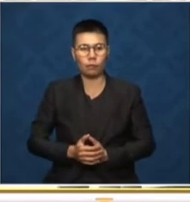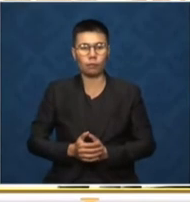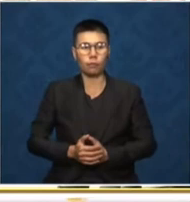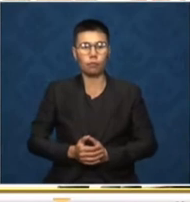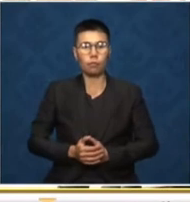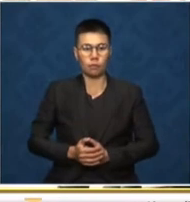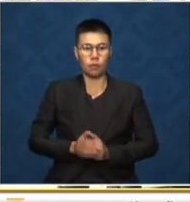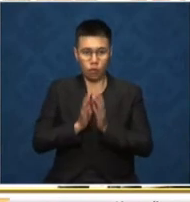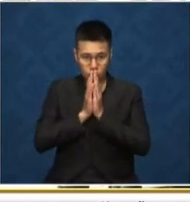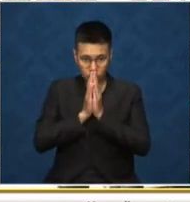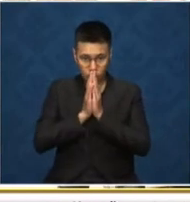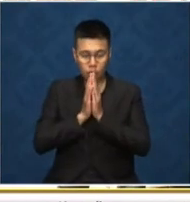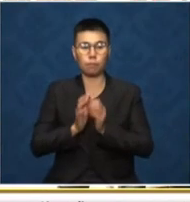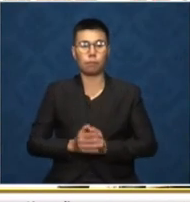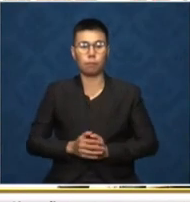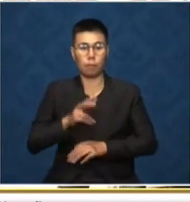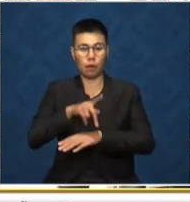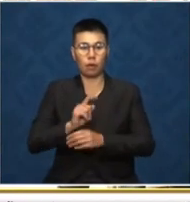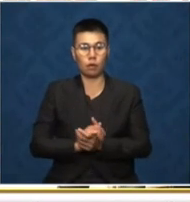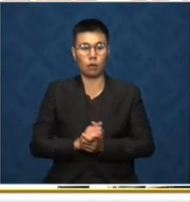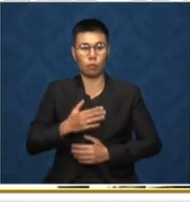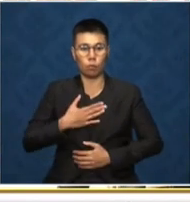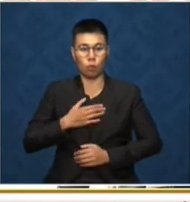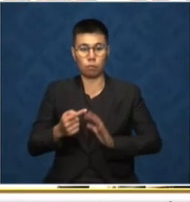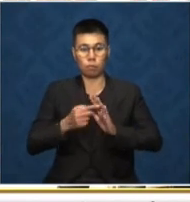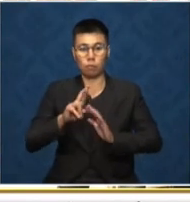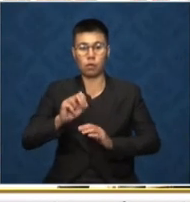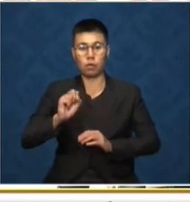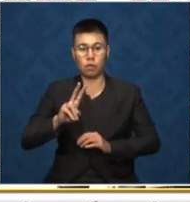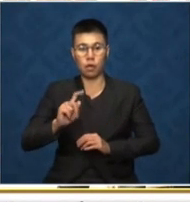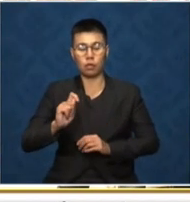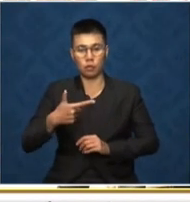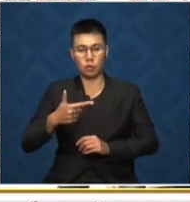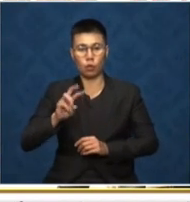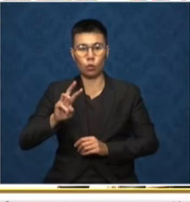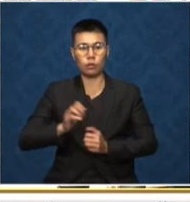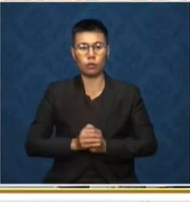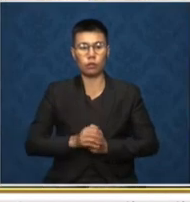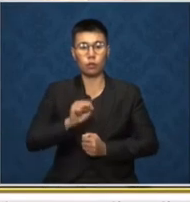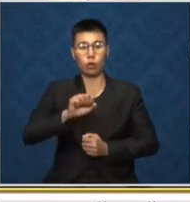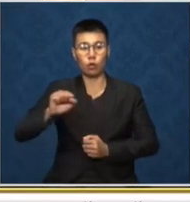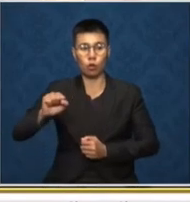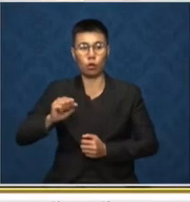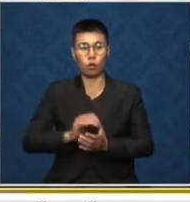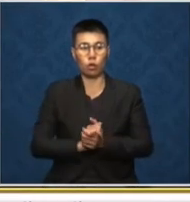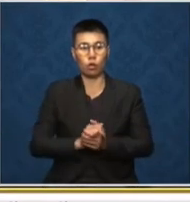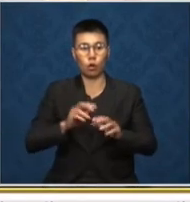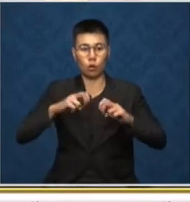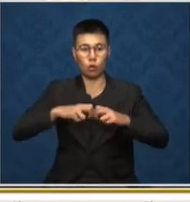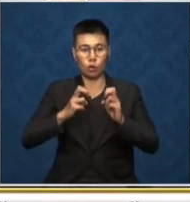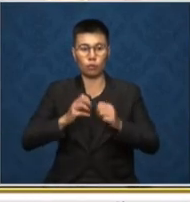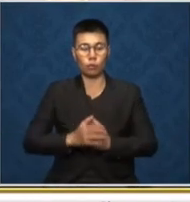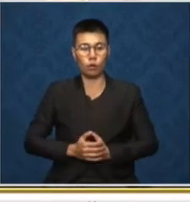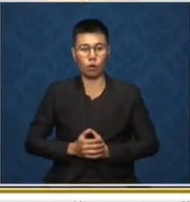กับเรียนท่านประธานสภาที่เคารพกับผมนายเรืองวิทย์คุณวัฒนาพงศ์สมาชิกสภาผู้แทนราษฎรจังหวัดสุรินทร์เขต